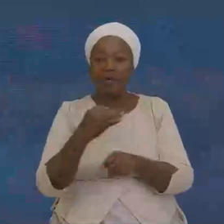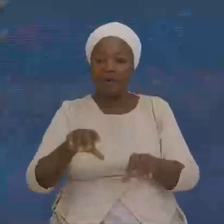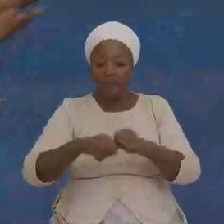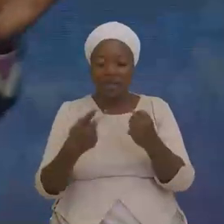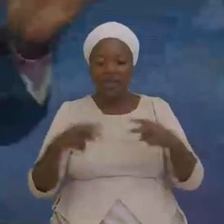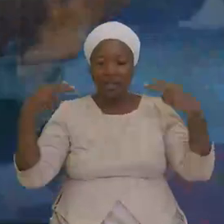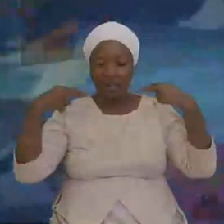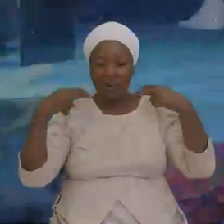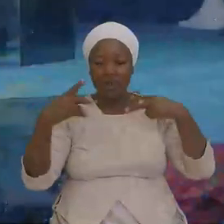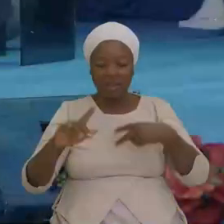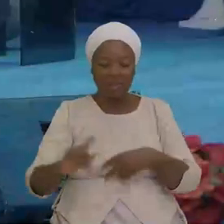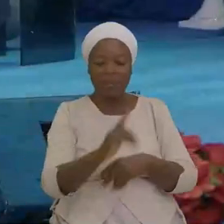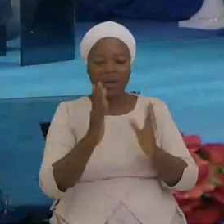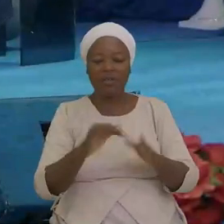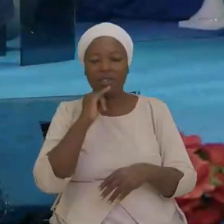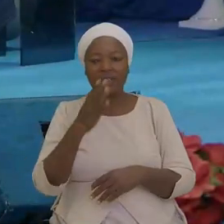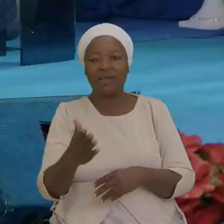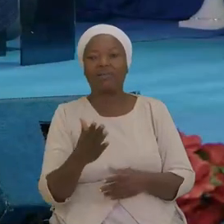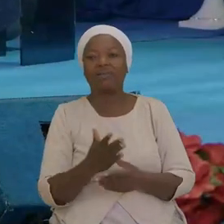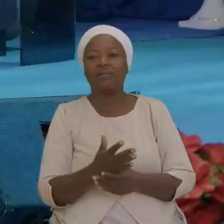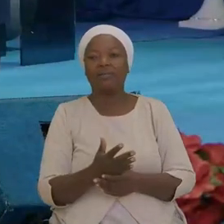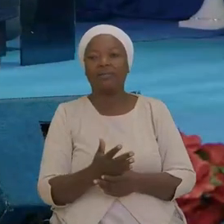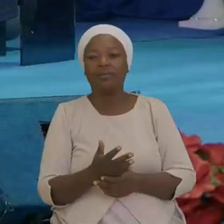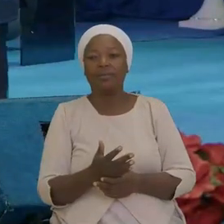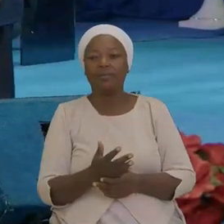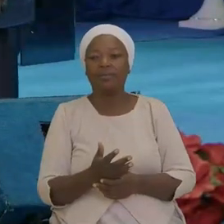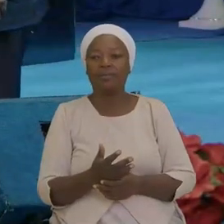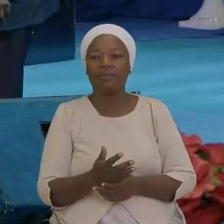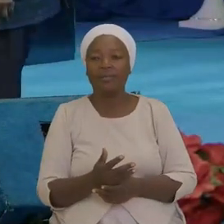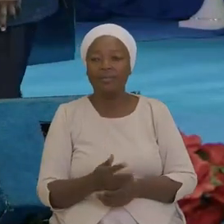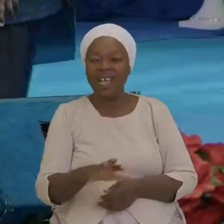Miracle pour briser les jougs, le pilote est là.